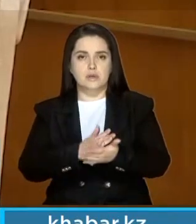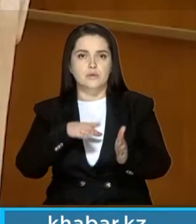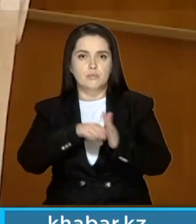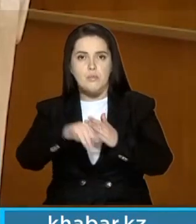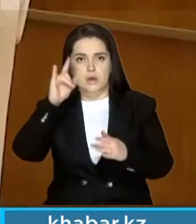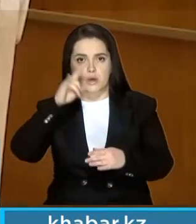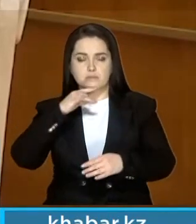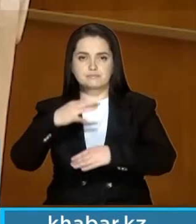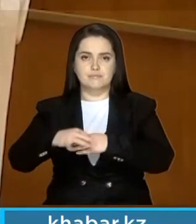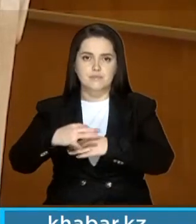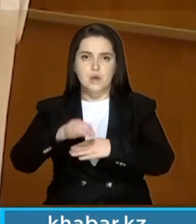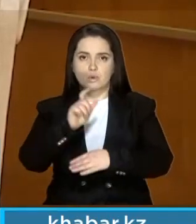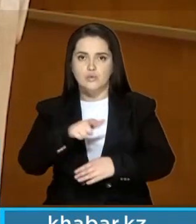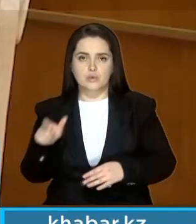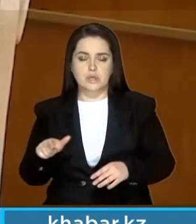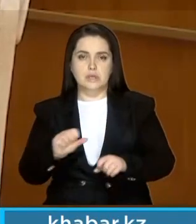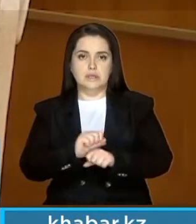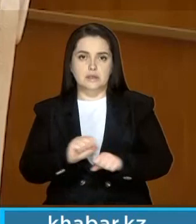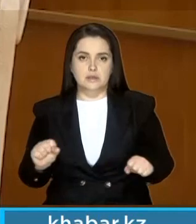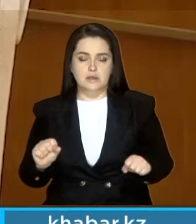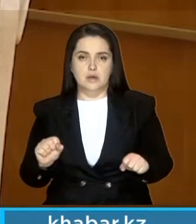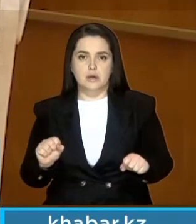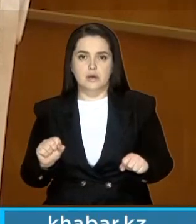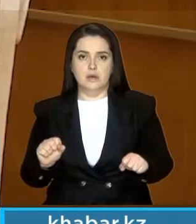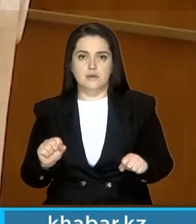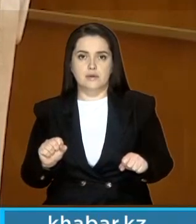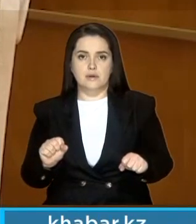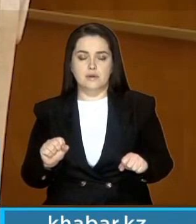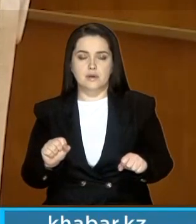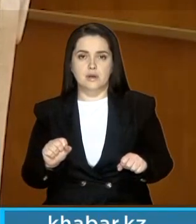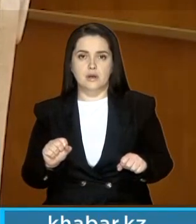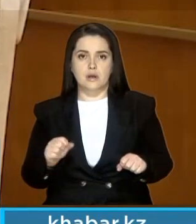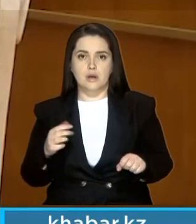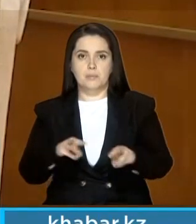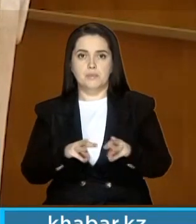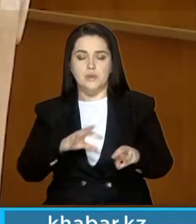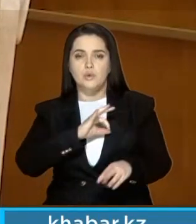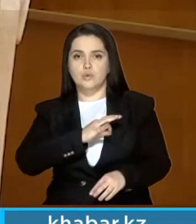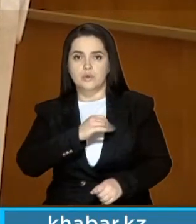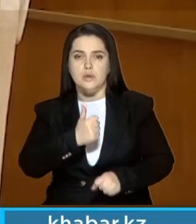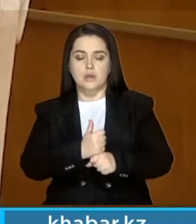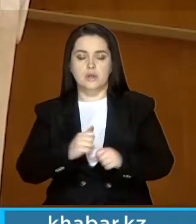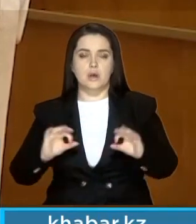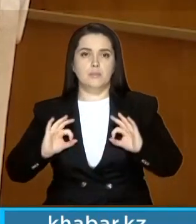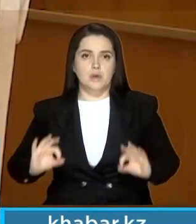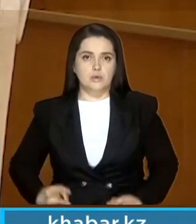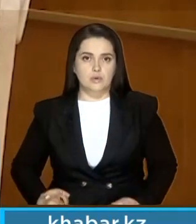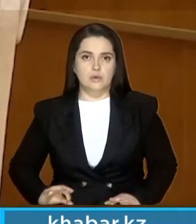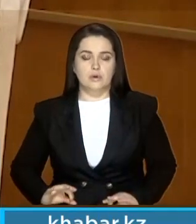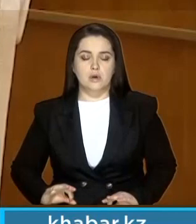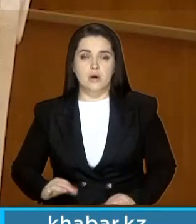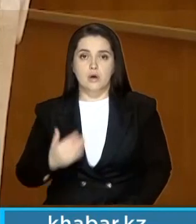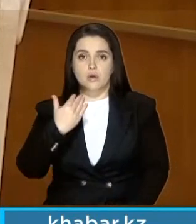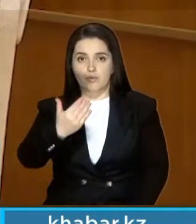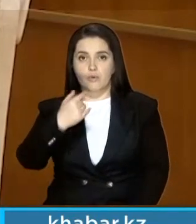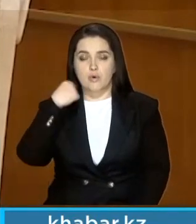Казахстан присоединился. И здесь, наверное, больше вопрос не к МВД, а, наверное, к Минюсту и Генпрокуратуре. По моему